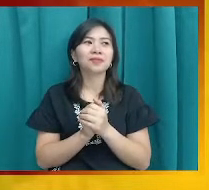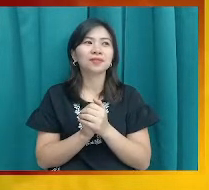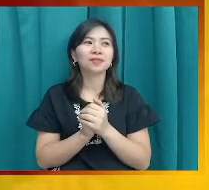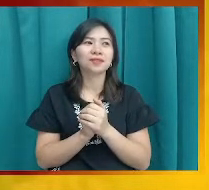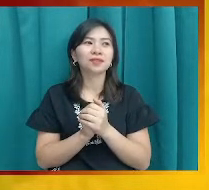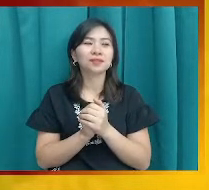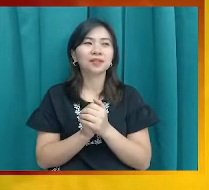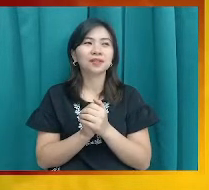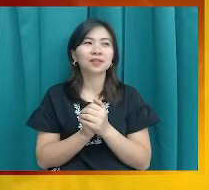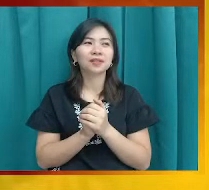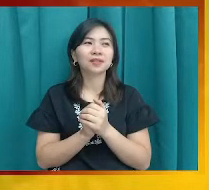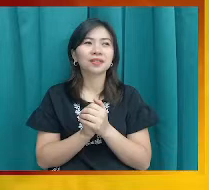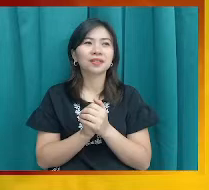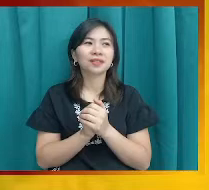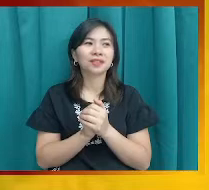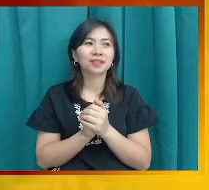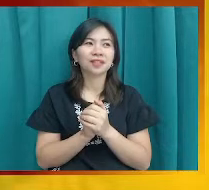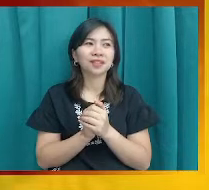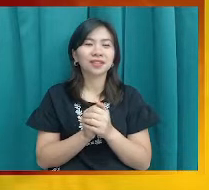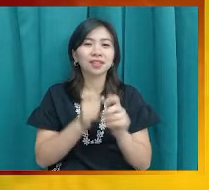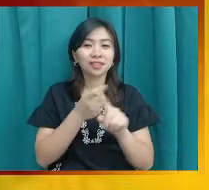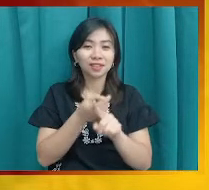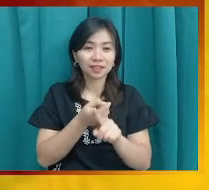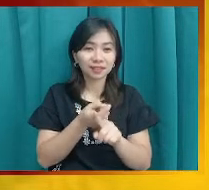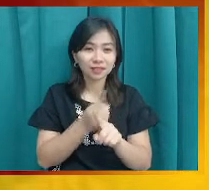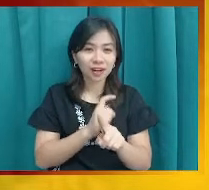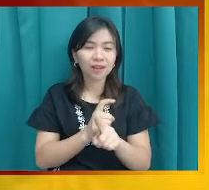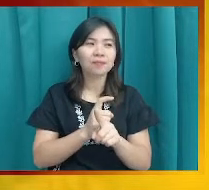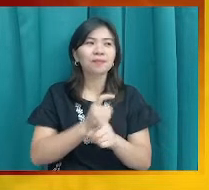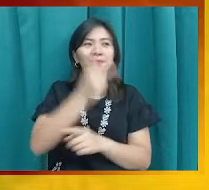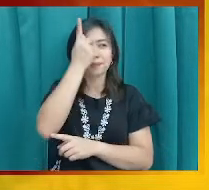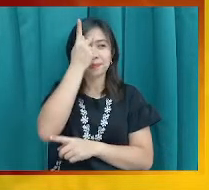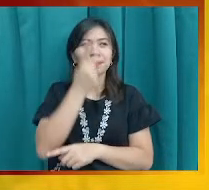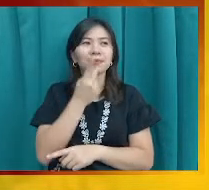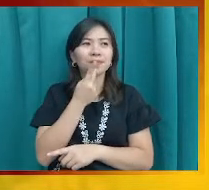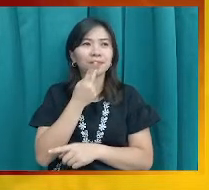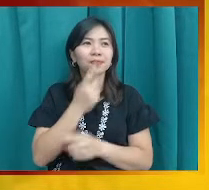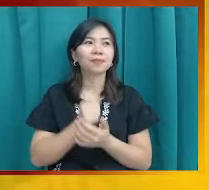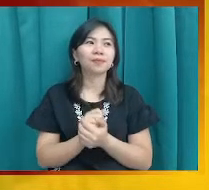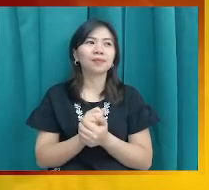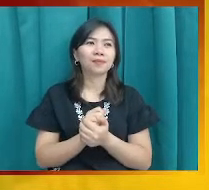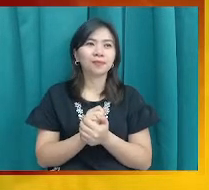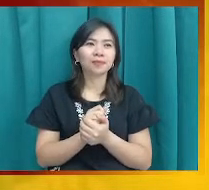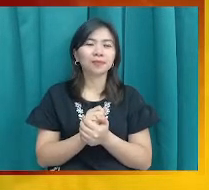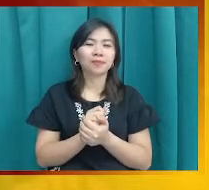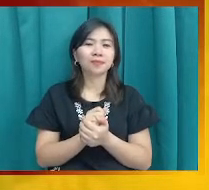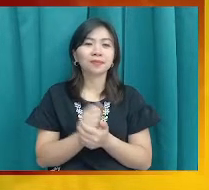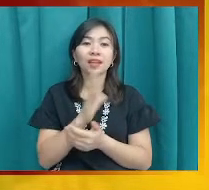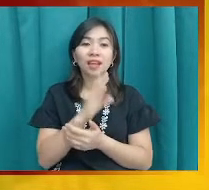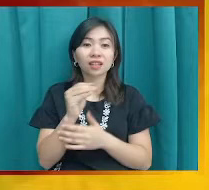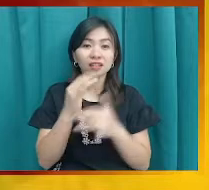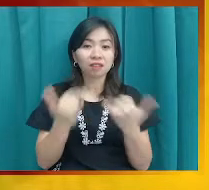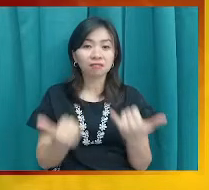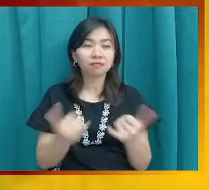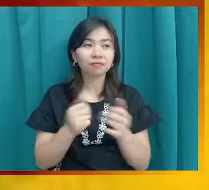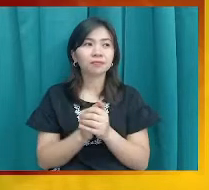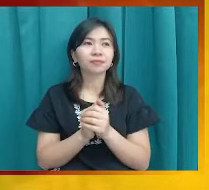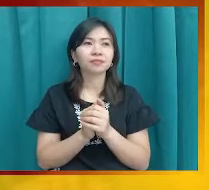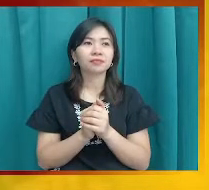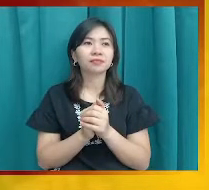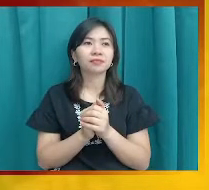Yeah, that's right. Mula sa kanyang magulang. Yeah? Sa kanyang magulang. And ngayon, paano